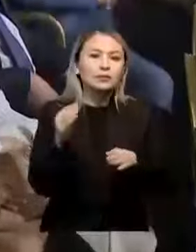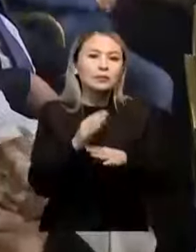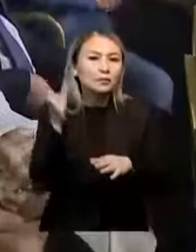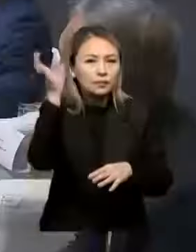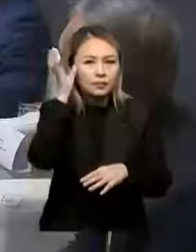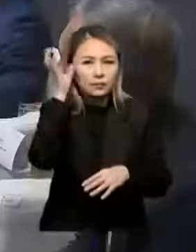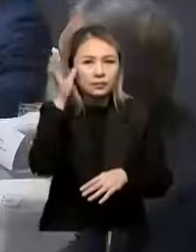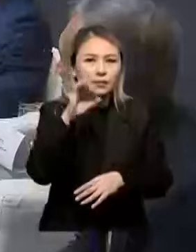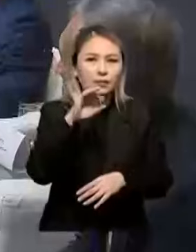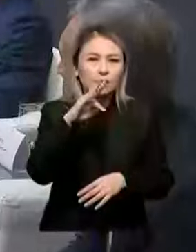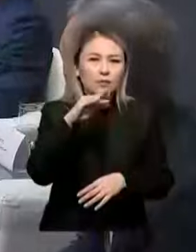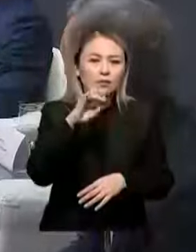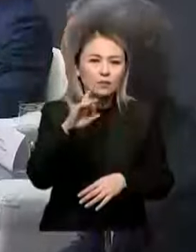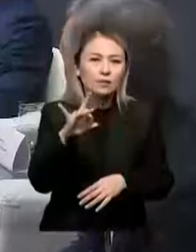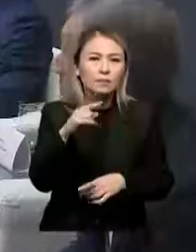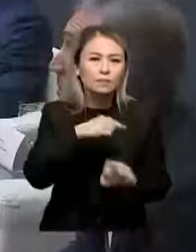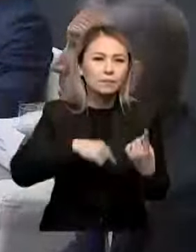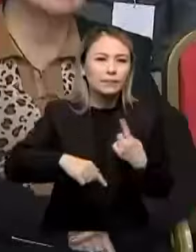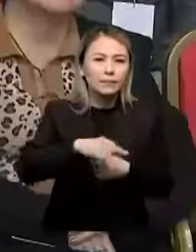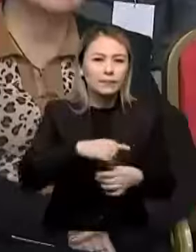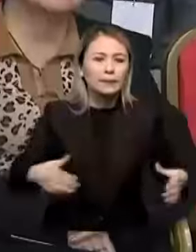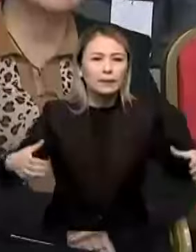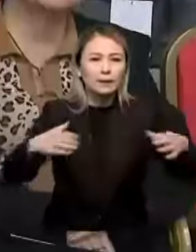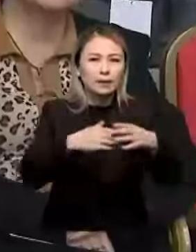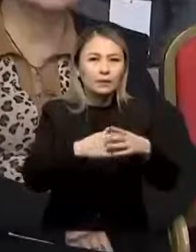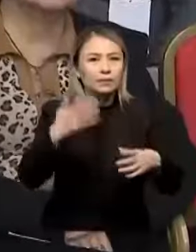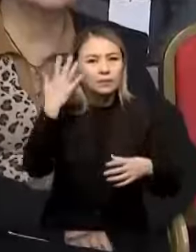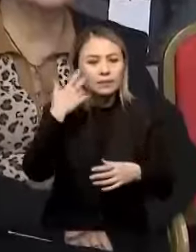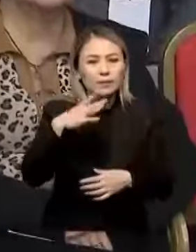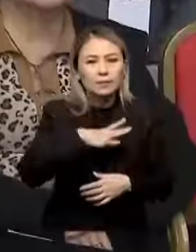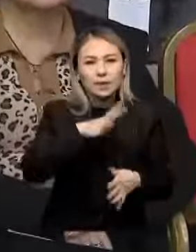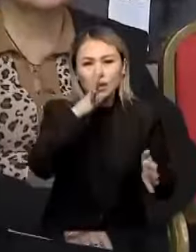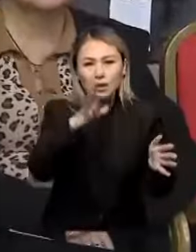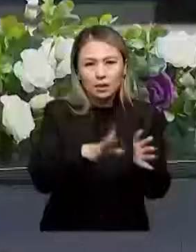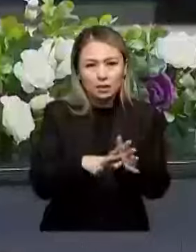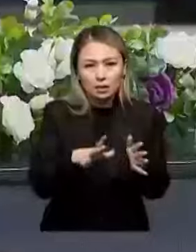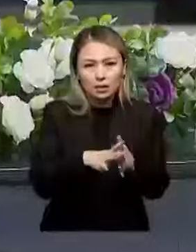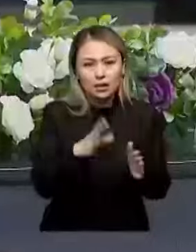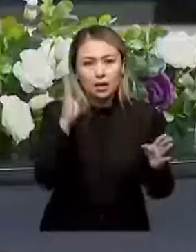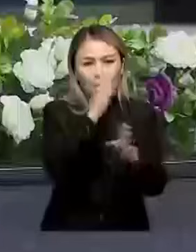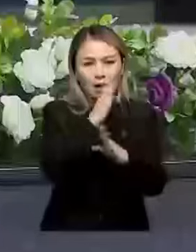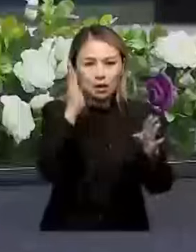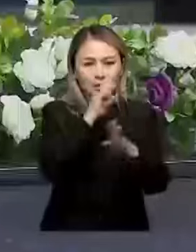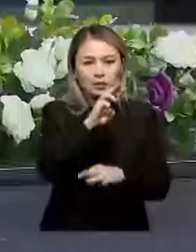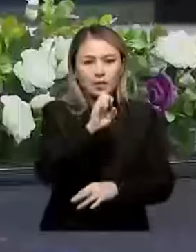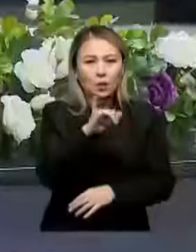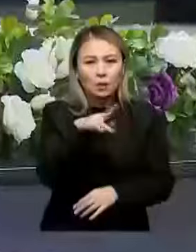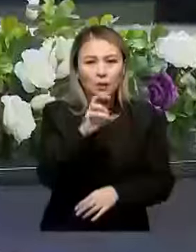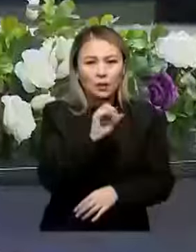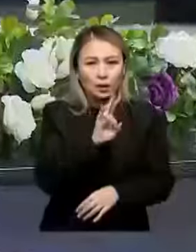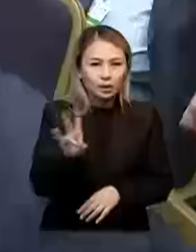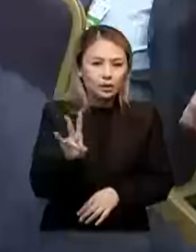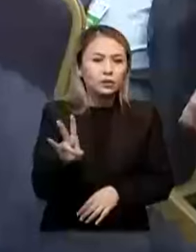ғалымдар, инженерлер, өндіріс пен бизнес өкілдерін біріктірді. Басқосуда энергетика, экология, тау-кен өнеркәсібі, ақпараттық